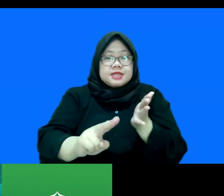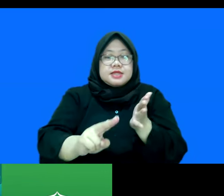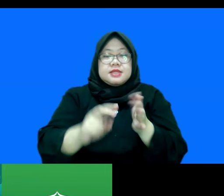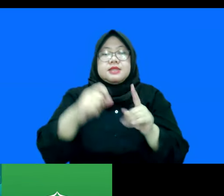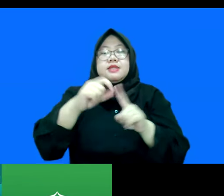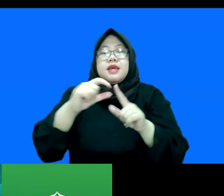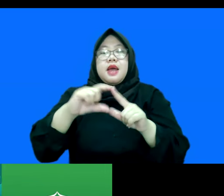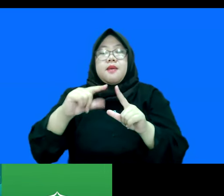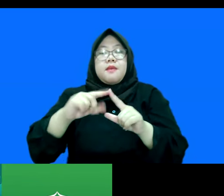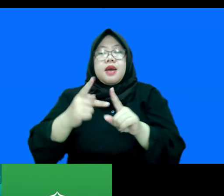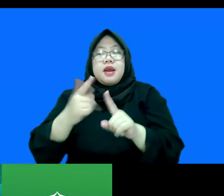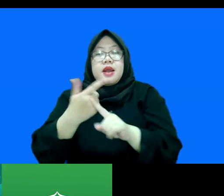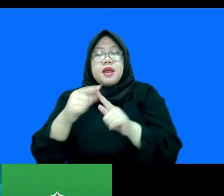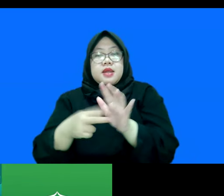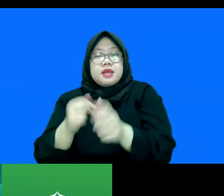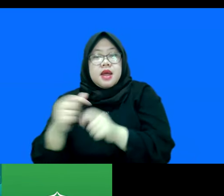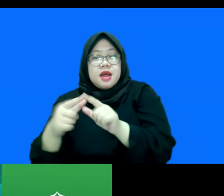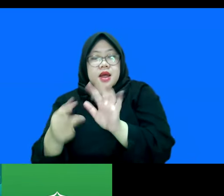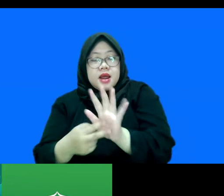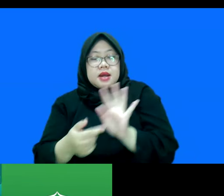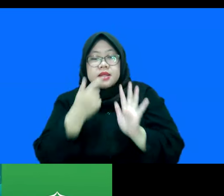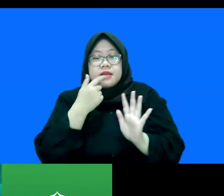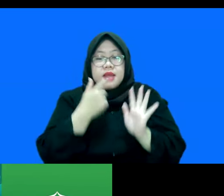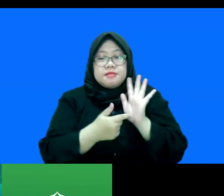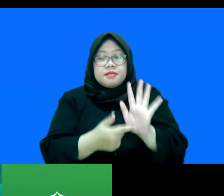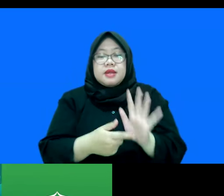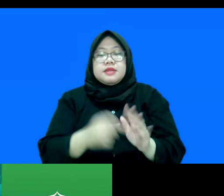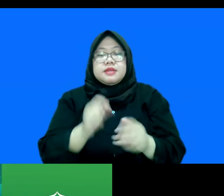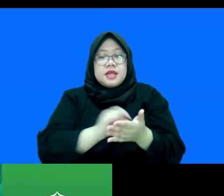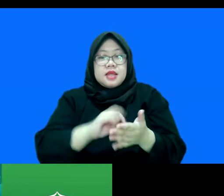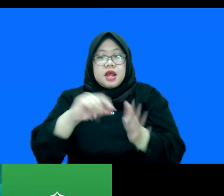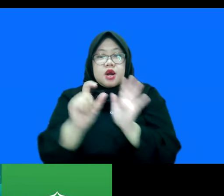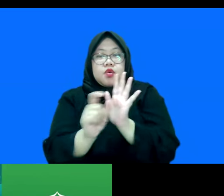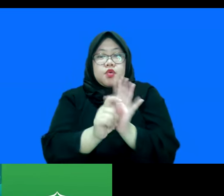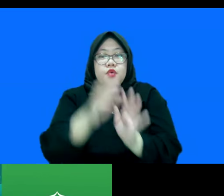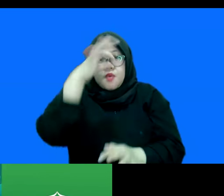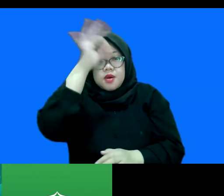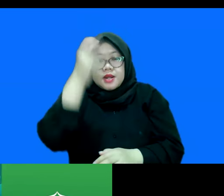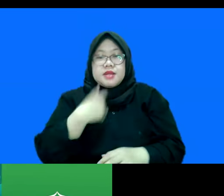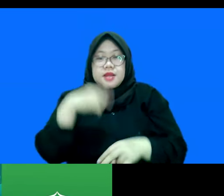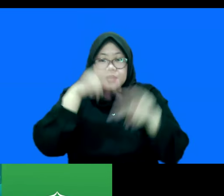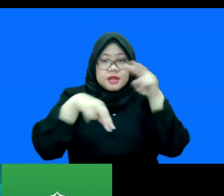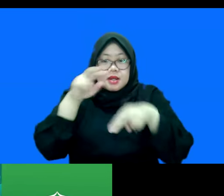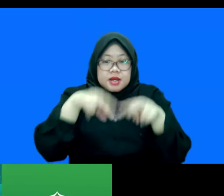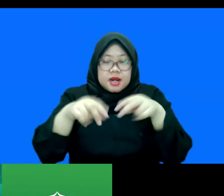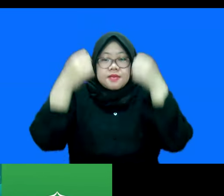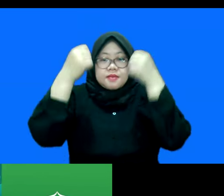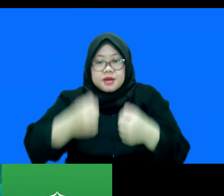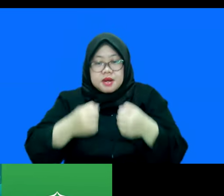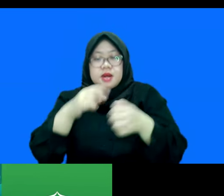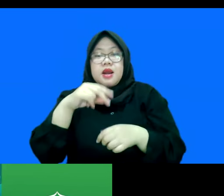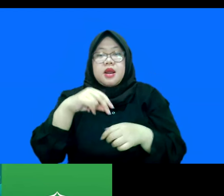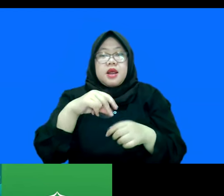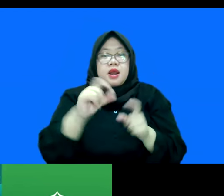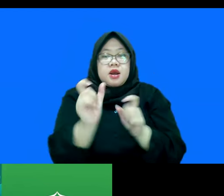memaparkan terkait dengan catatan RU Polri yang berkaitan dengan masalah penyidikan tindak pidana pada RU Polri dalam kerangka check